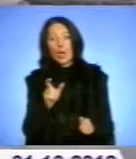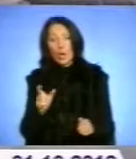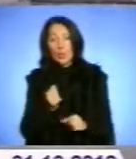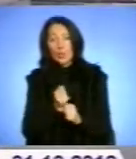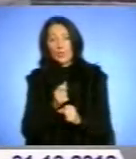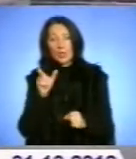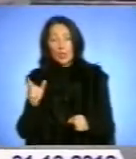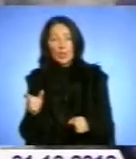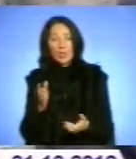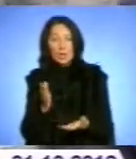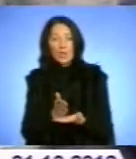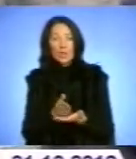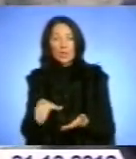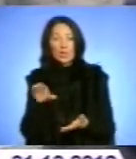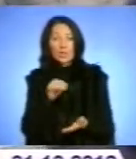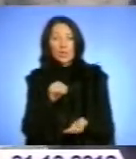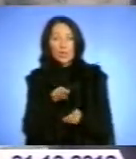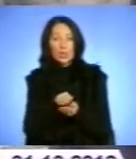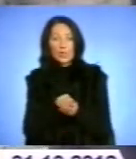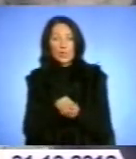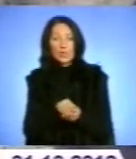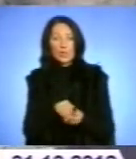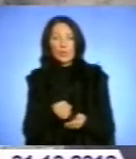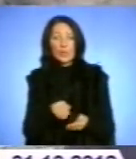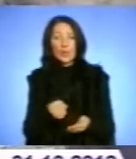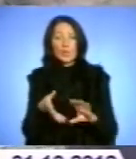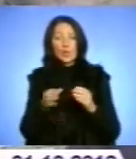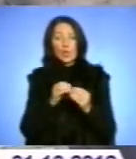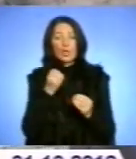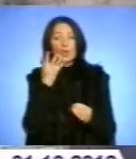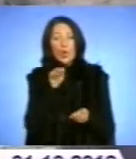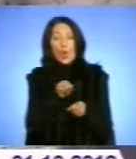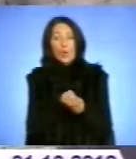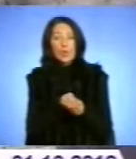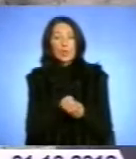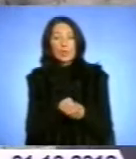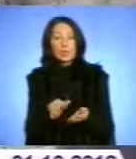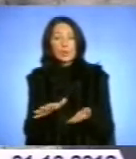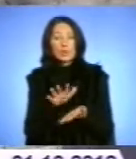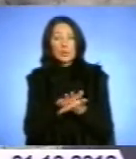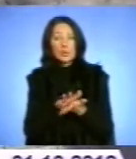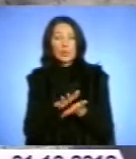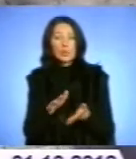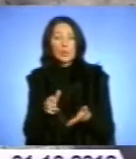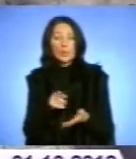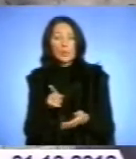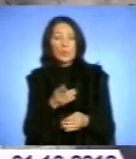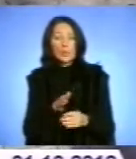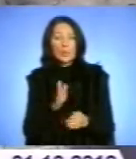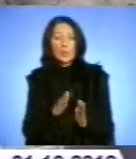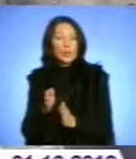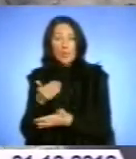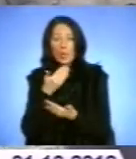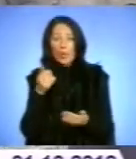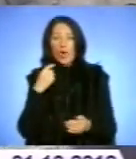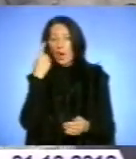та Підгородні. В результаті, якщо могила запущена, то вона її не упорядкована. Власник її не появляється,